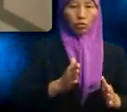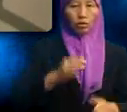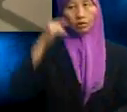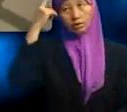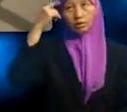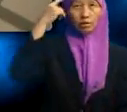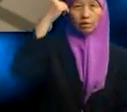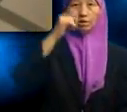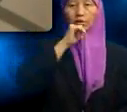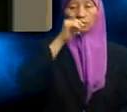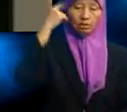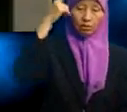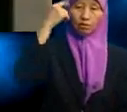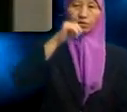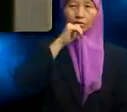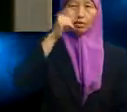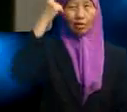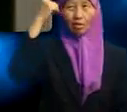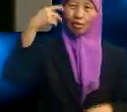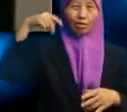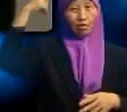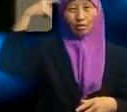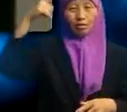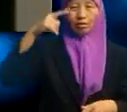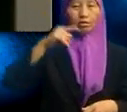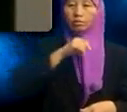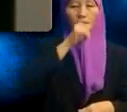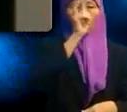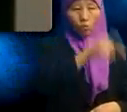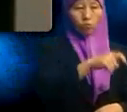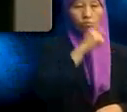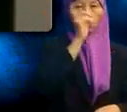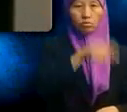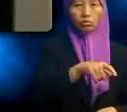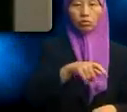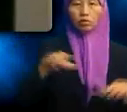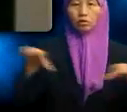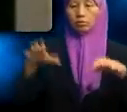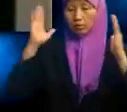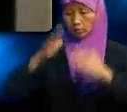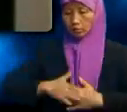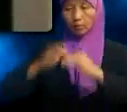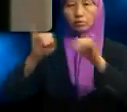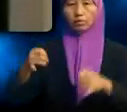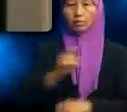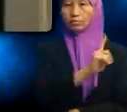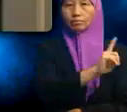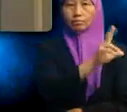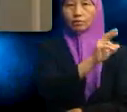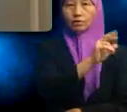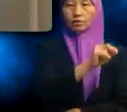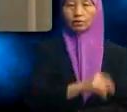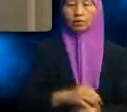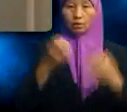waras ataupun tidak siuman tidak diwajibkan untuk melakukan solat Jumaat. Baik, faham